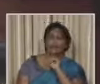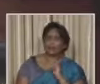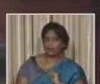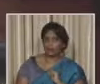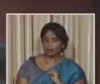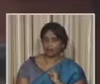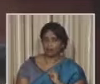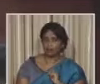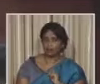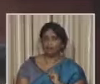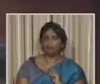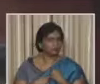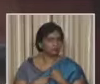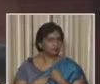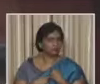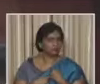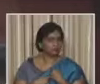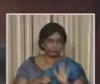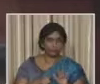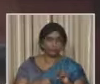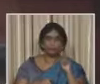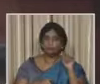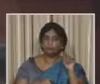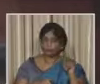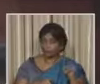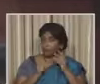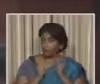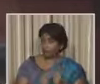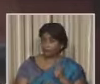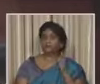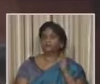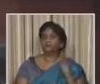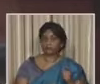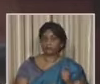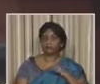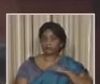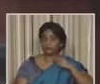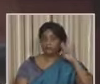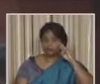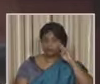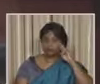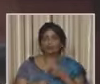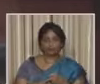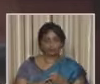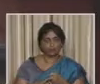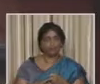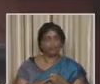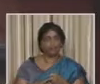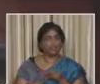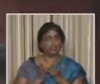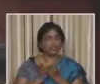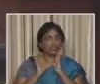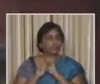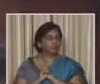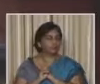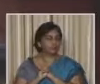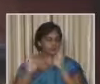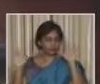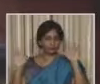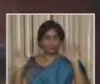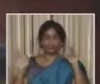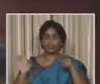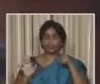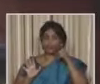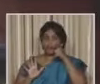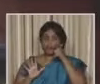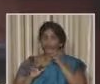பார்ப்போம். அது மாத்திரமல்ல, அதே நேரத்திலே உடனடியாக அவர்கள் பயத் வீடியோ இந்தியாவில் வெளியிடப்படுகிறது. இந்த வீடியோ எப்படி